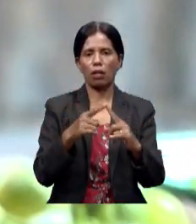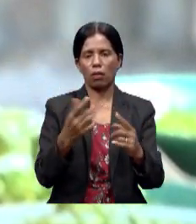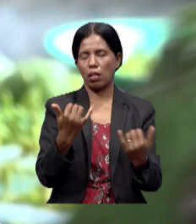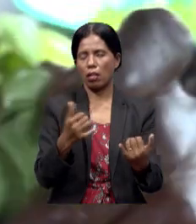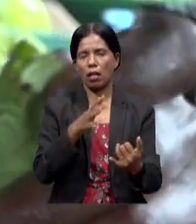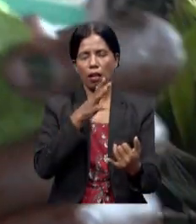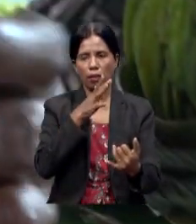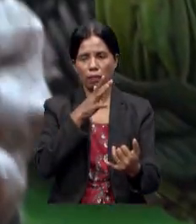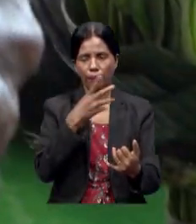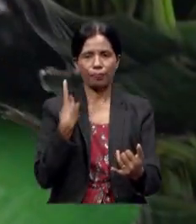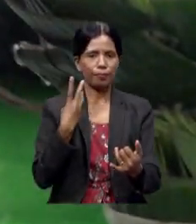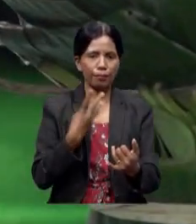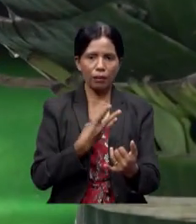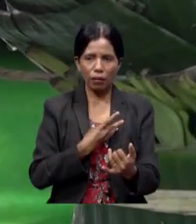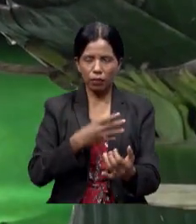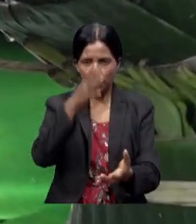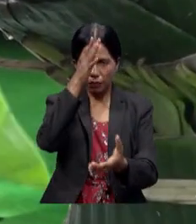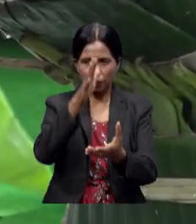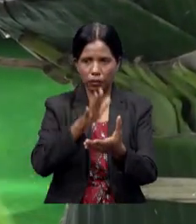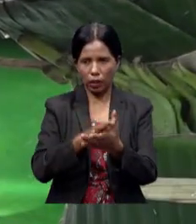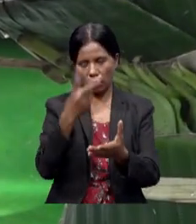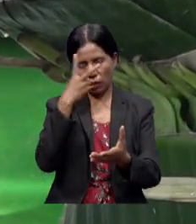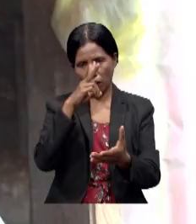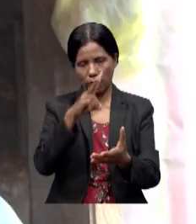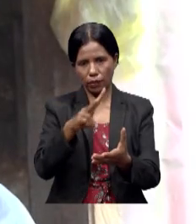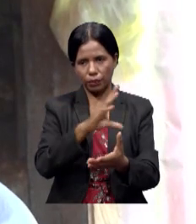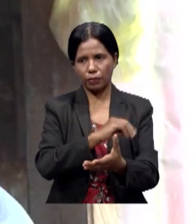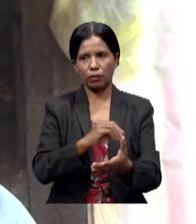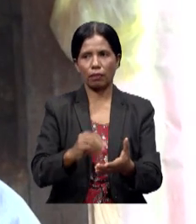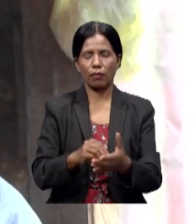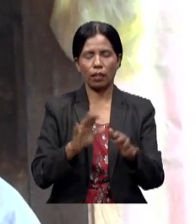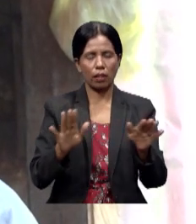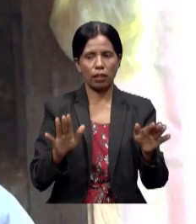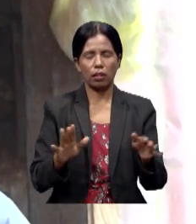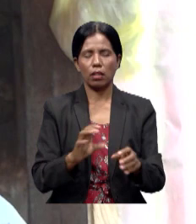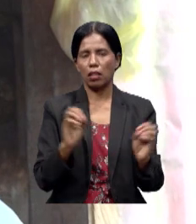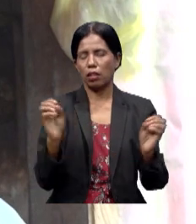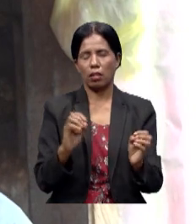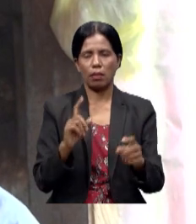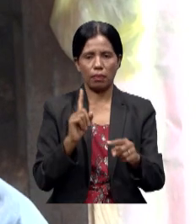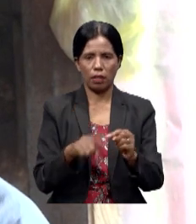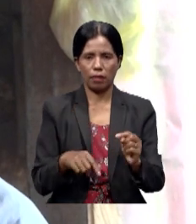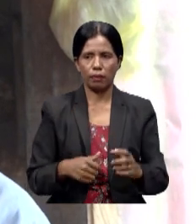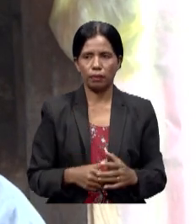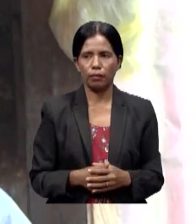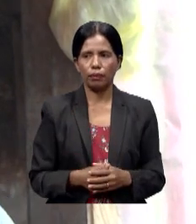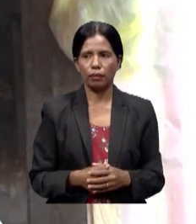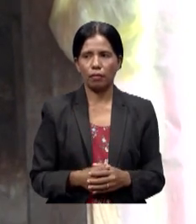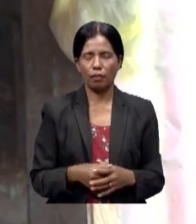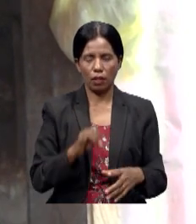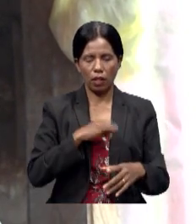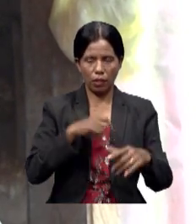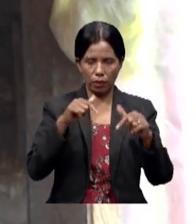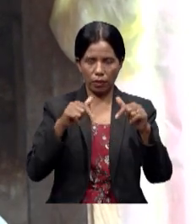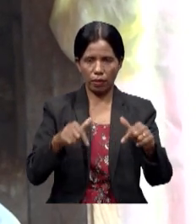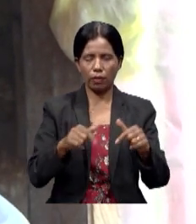mos ka tujuan sira mos mai niat hari ni awang niat hari tafal ba alin sira to sawa. Hawa saya ne yang saya